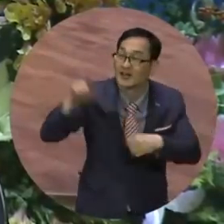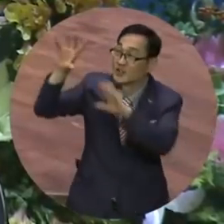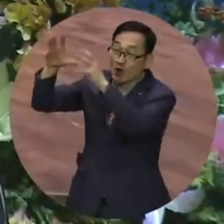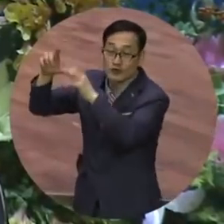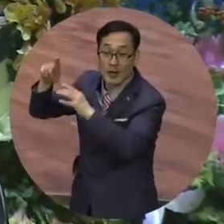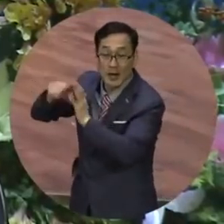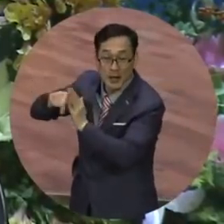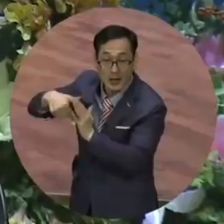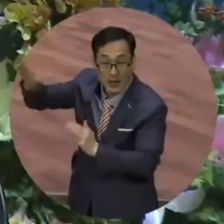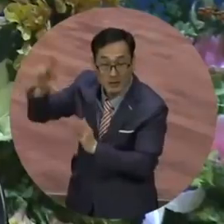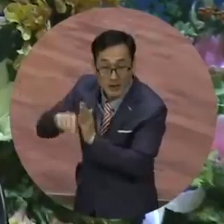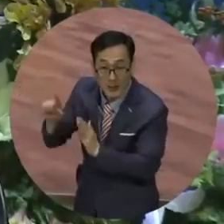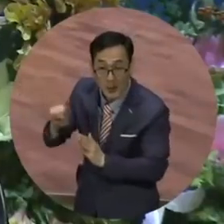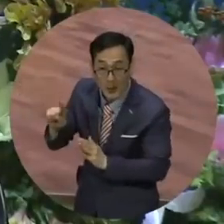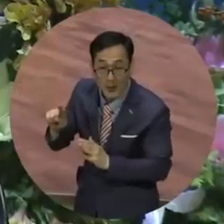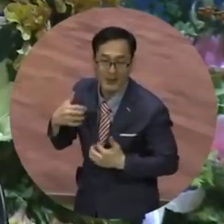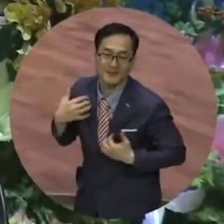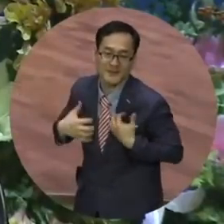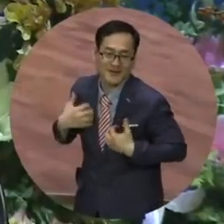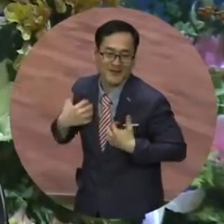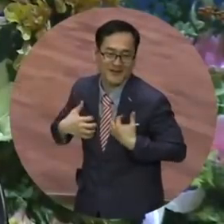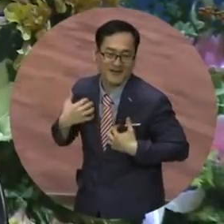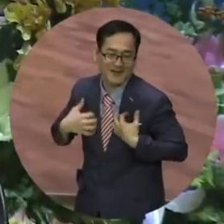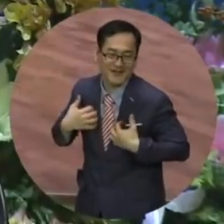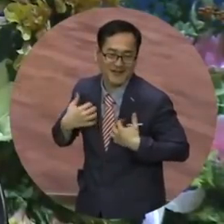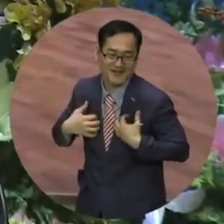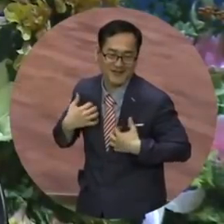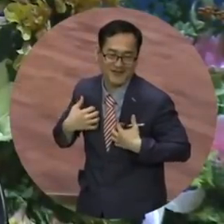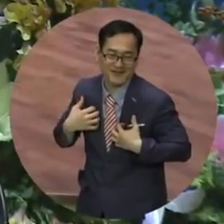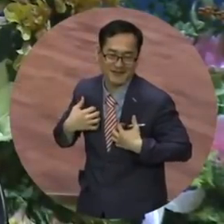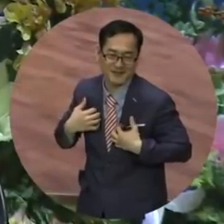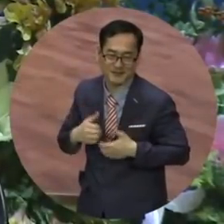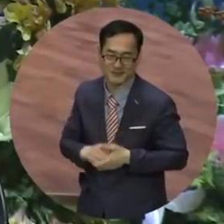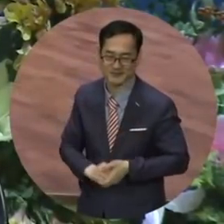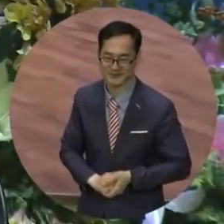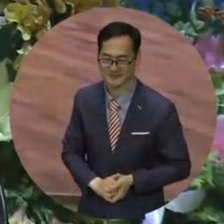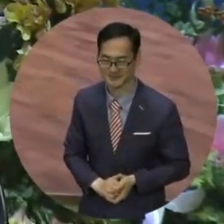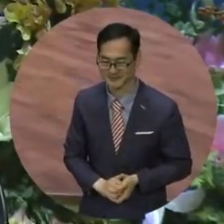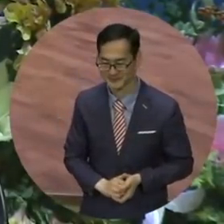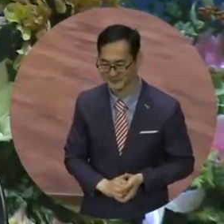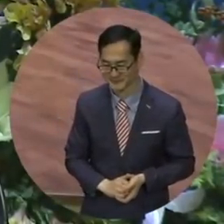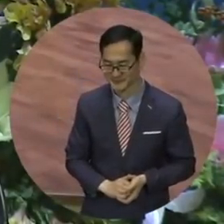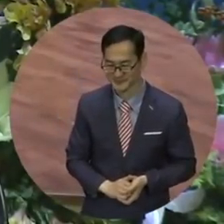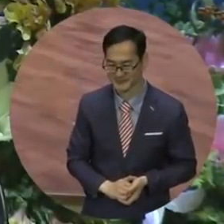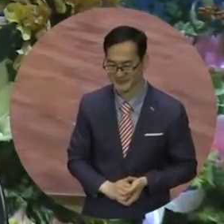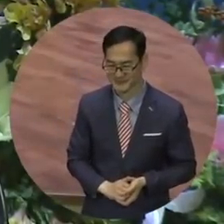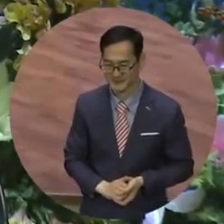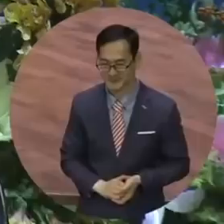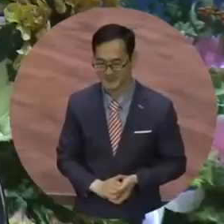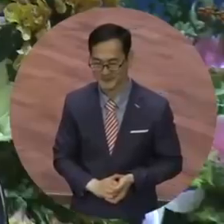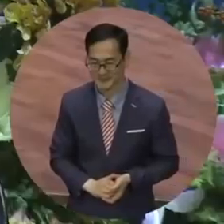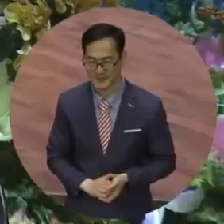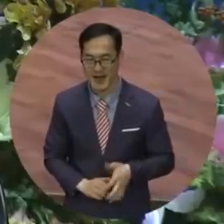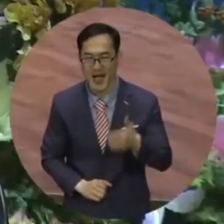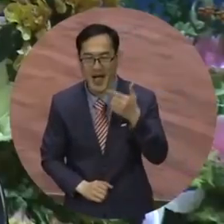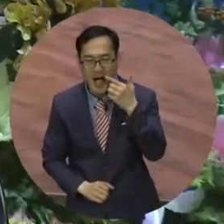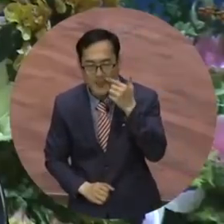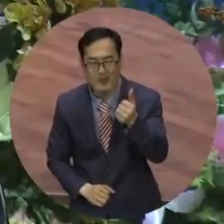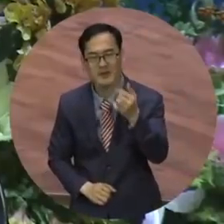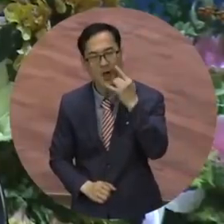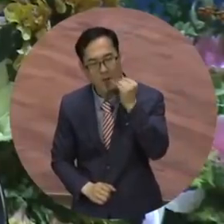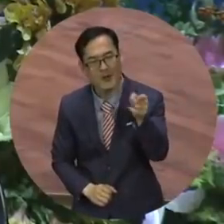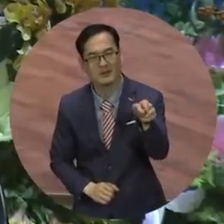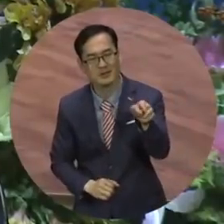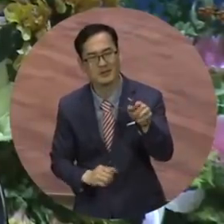도리어 감사하죠. 아, 우리 할머니, 우리 할아버지, 우리 아버지 어머니 너무너무 질병으로 고생하다가 드디어